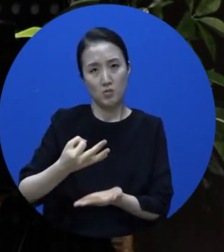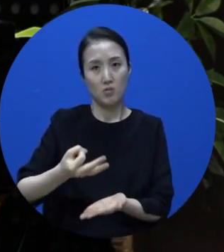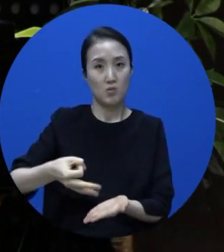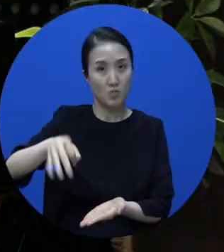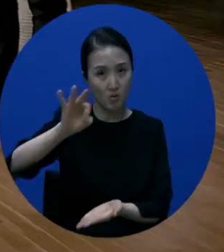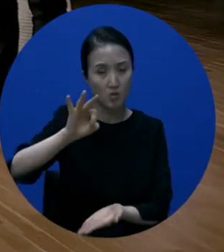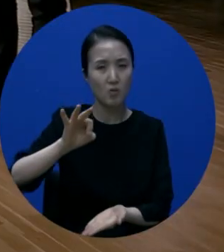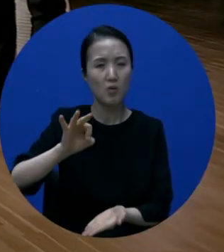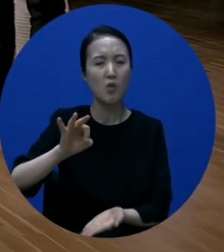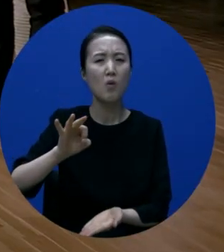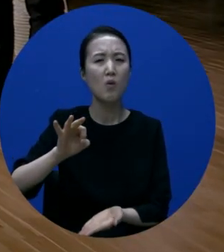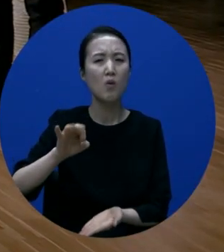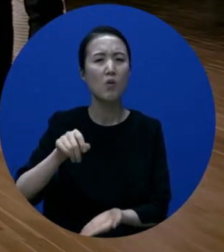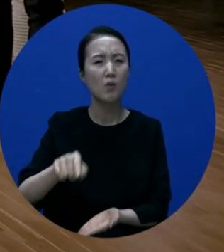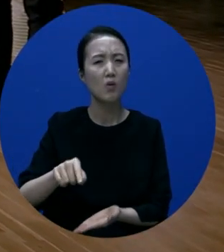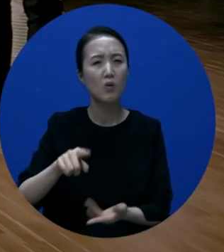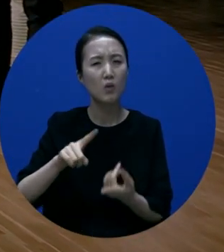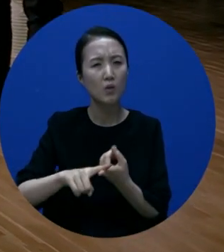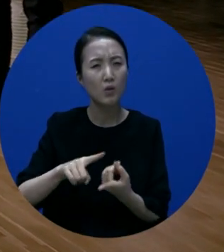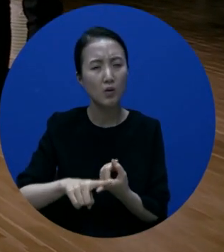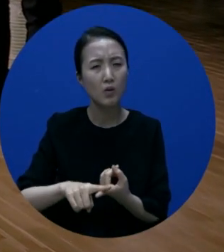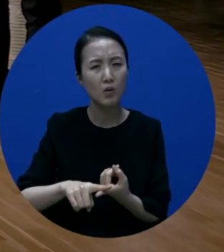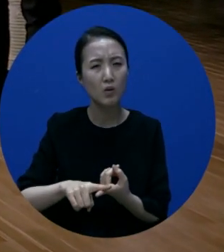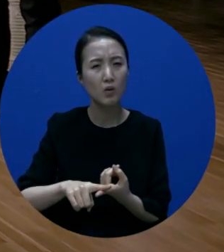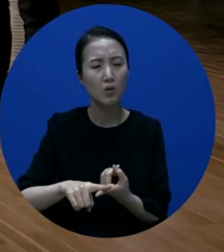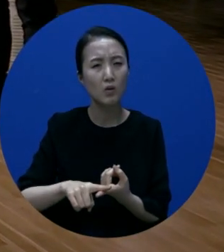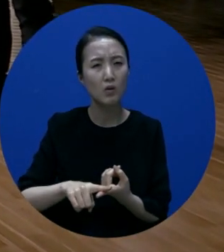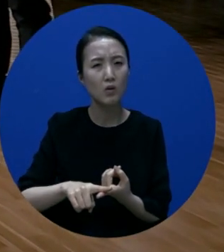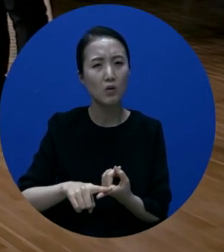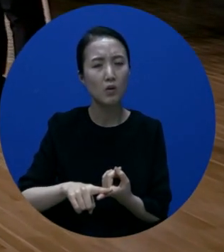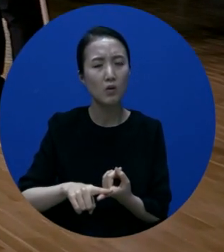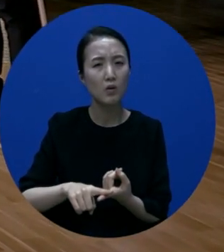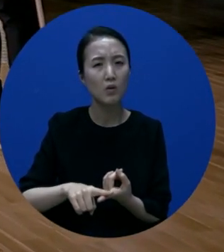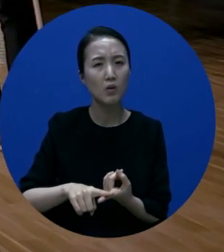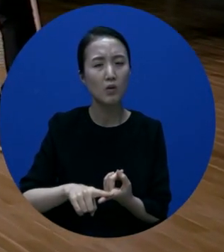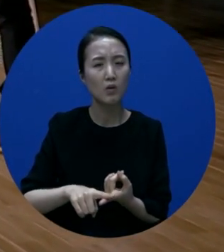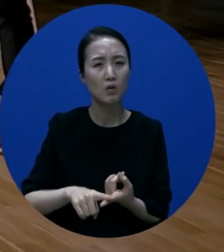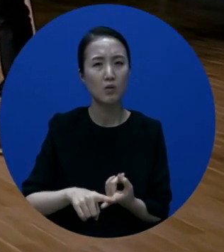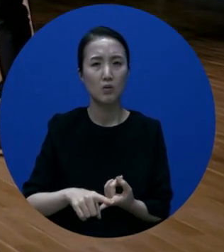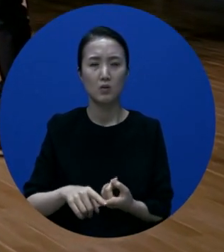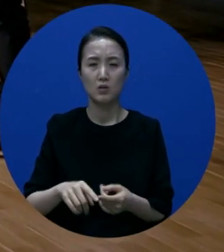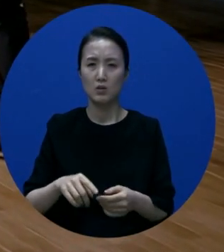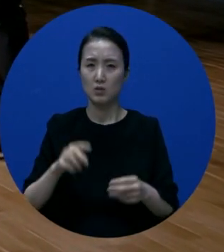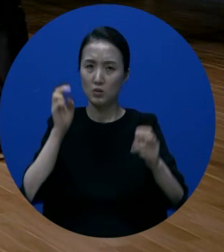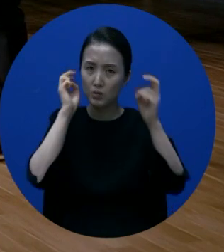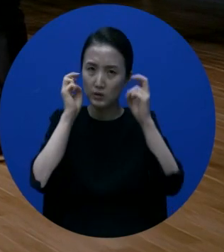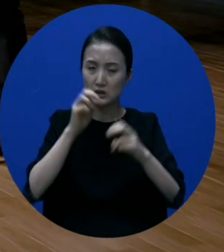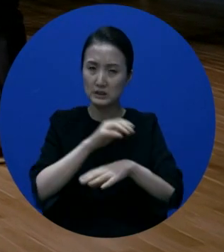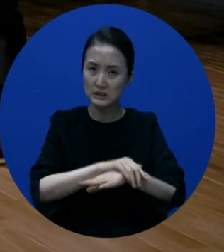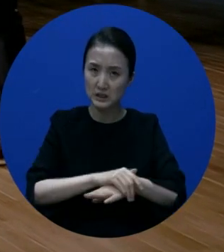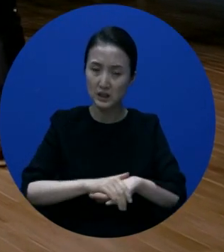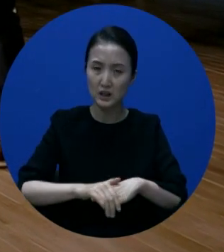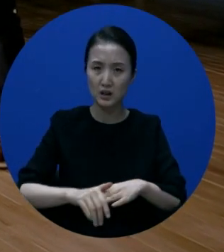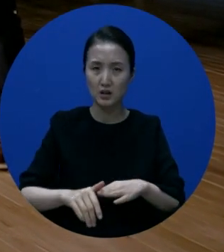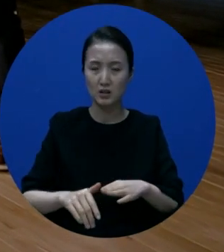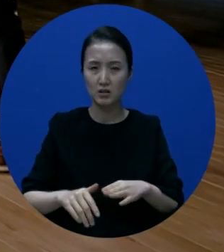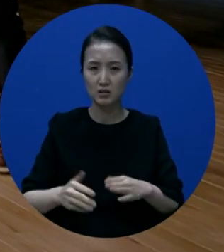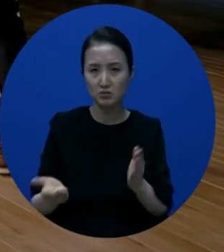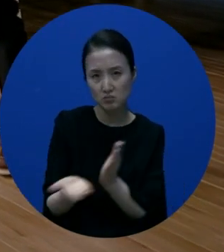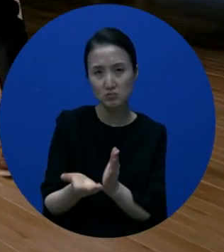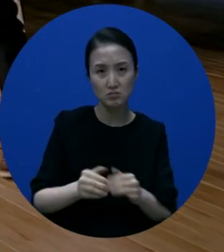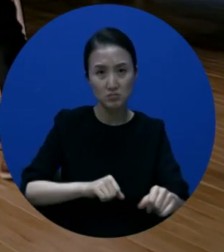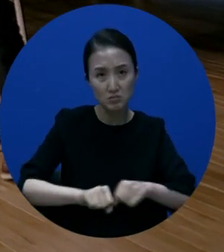키 그 최저 임금 인상이나 이런 여러가지 노동정책 이라 여러 정책이 그대로 입학에 타는 방식대로